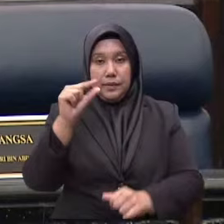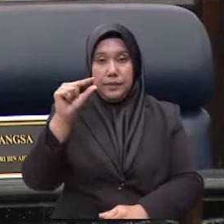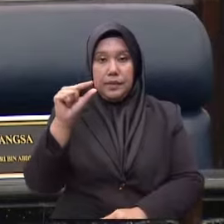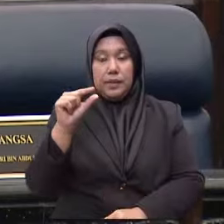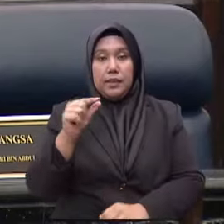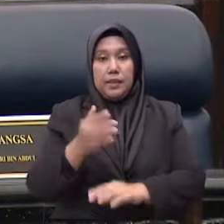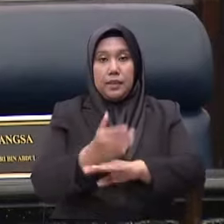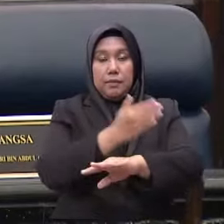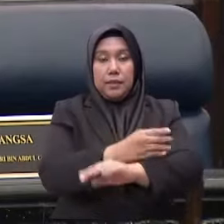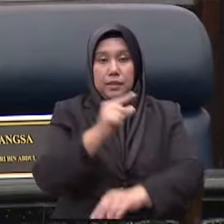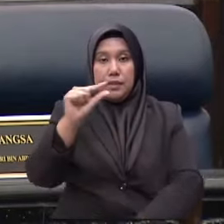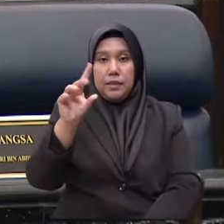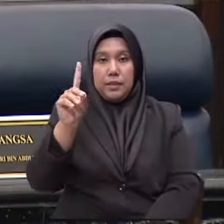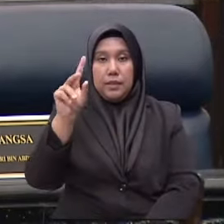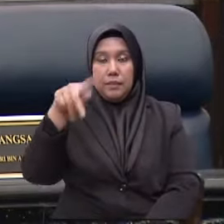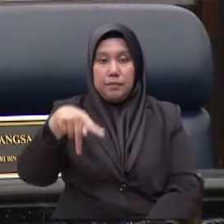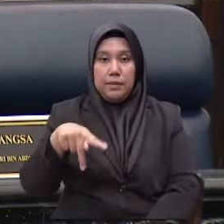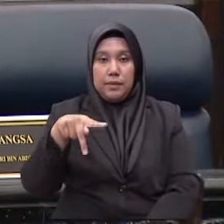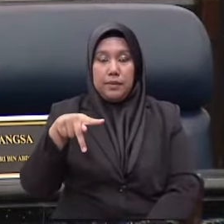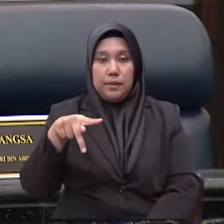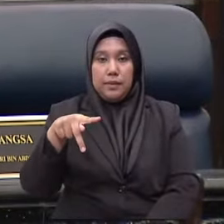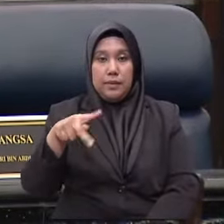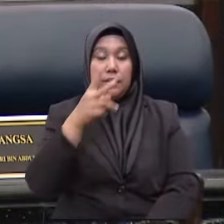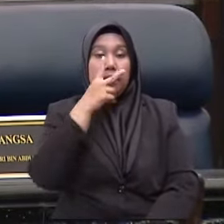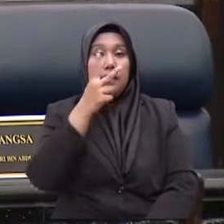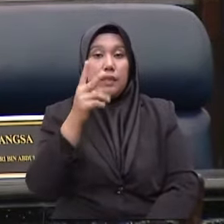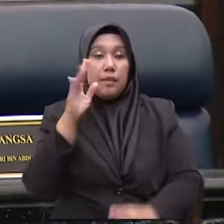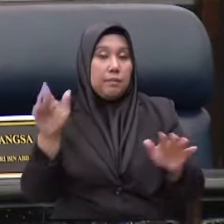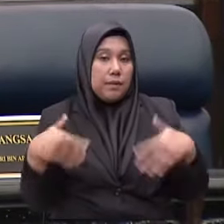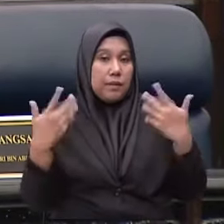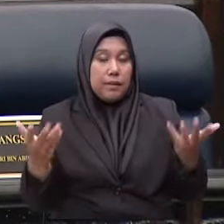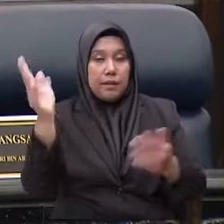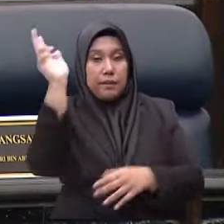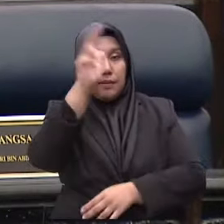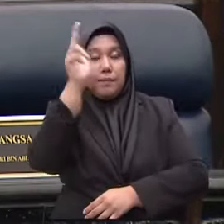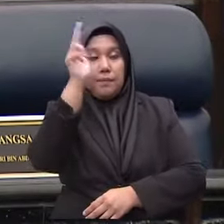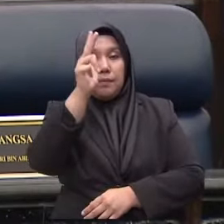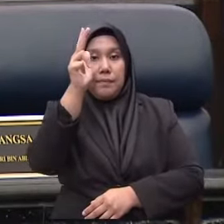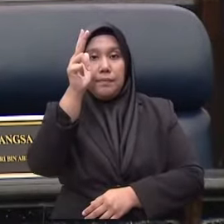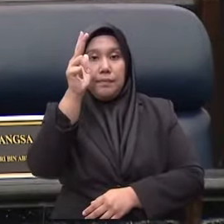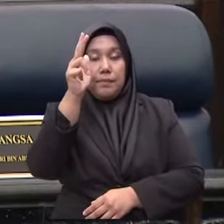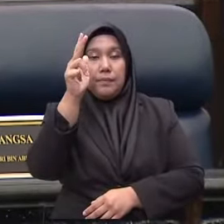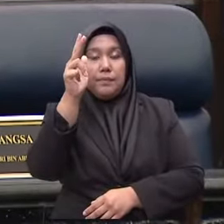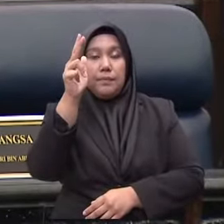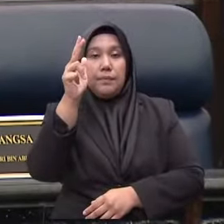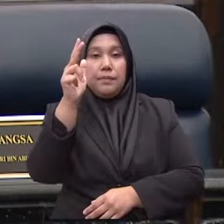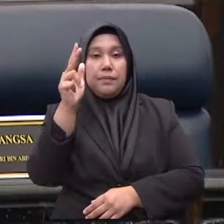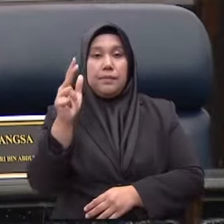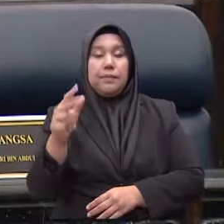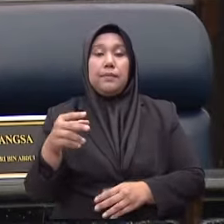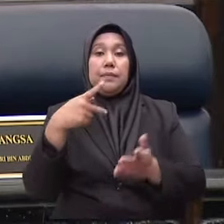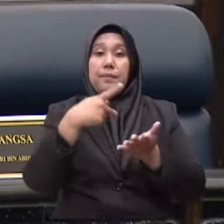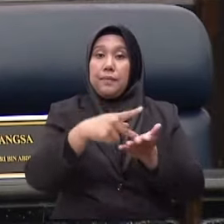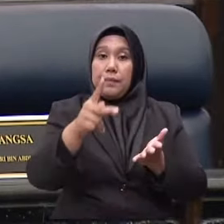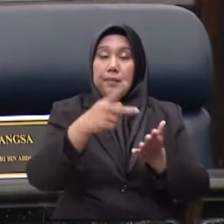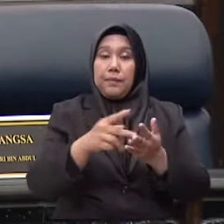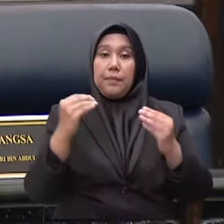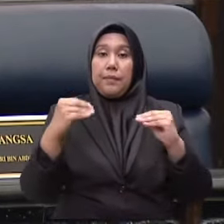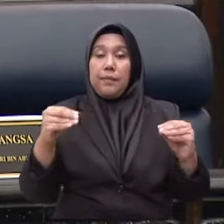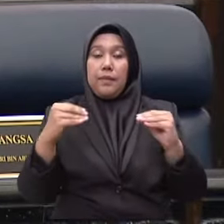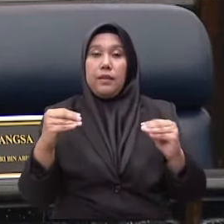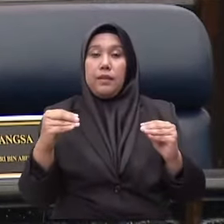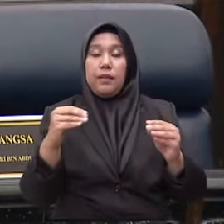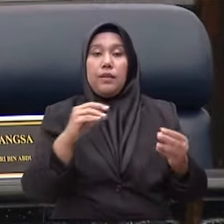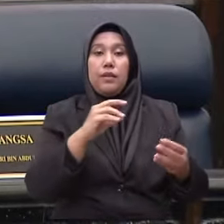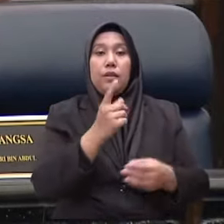gdpah satu darakim kaj duit pembangunan